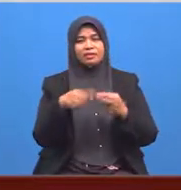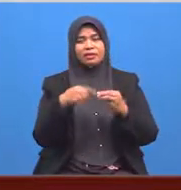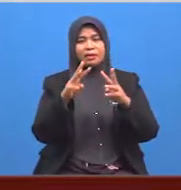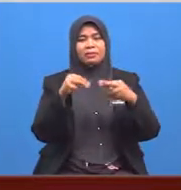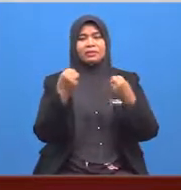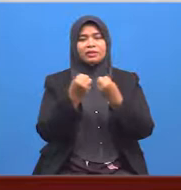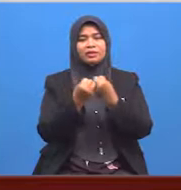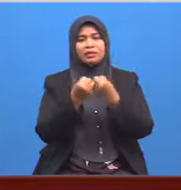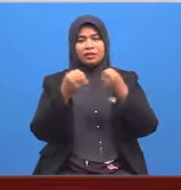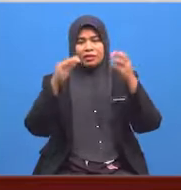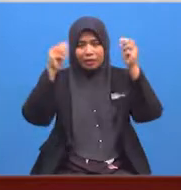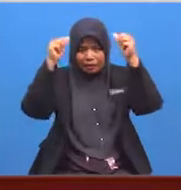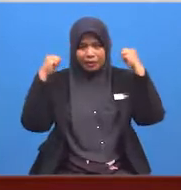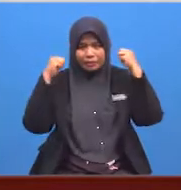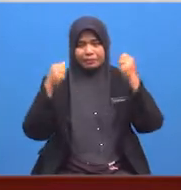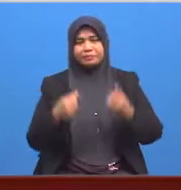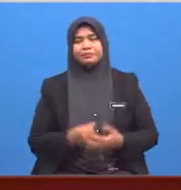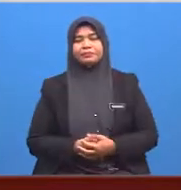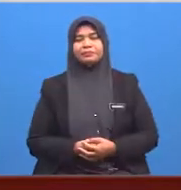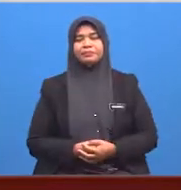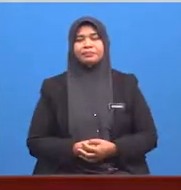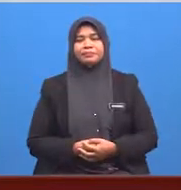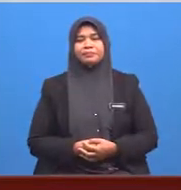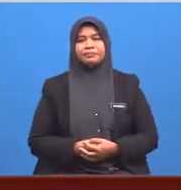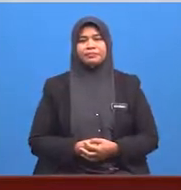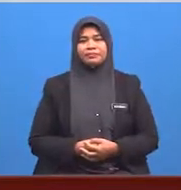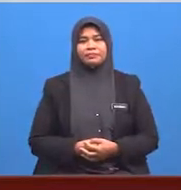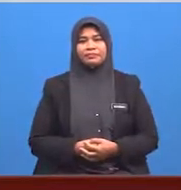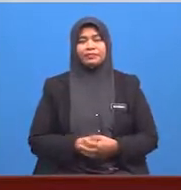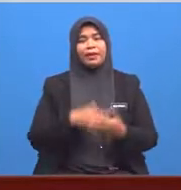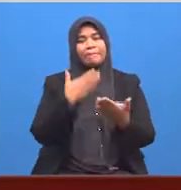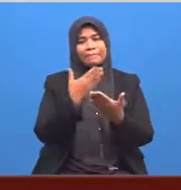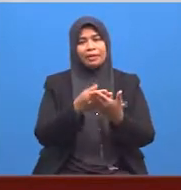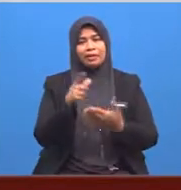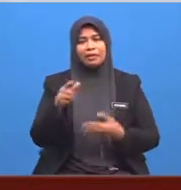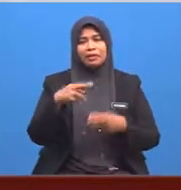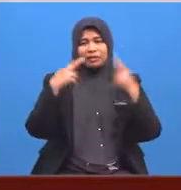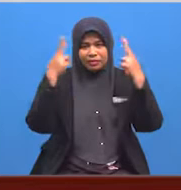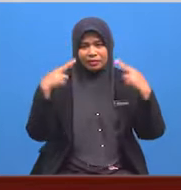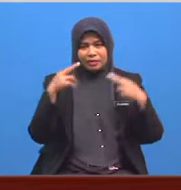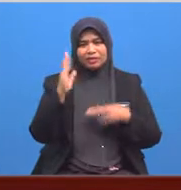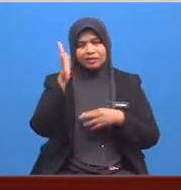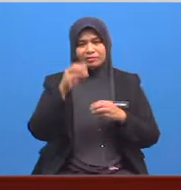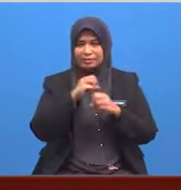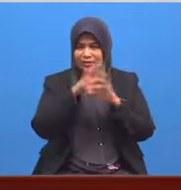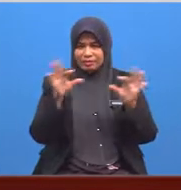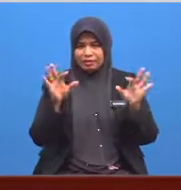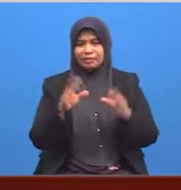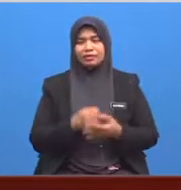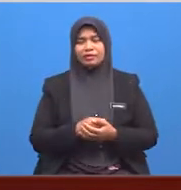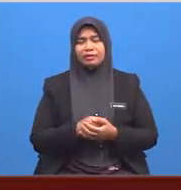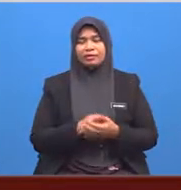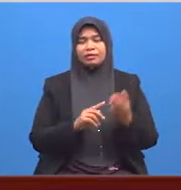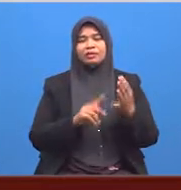sebelum Nabi Muhammad Shallallahu Alaihi Wasallam menjadi rasul Baiklah usahakan Jelaskan kita